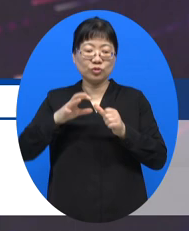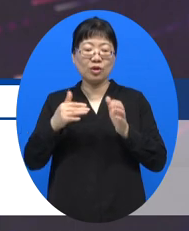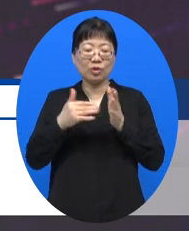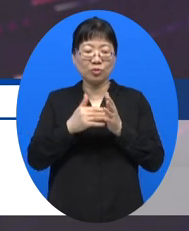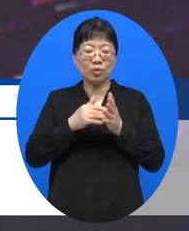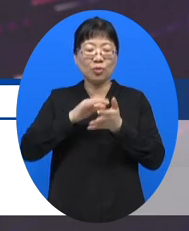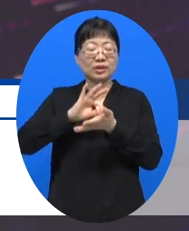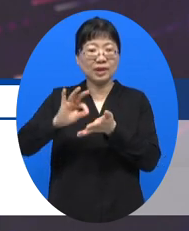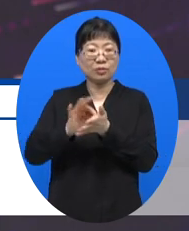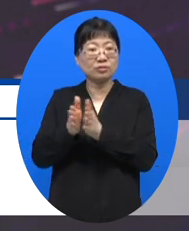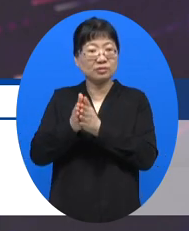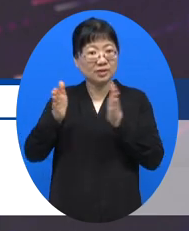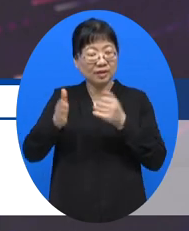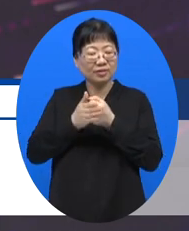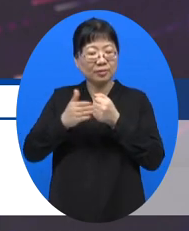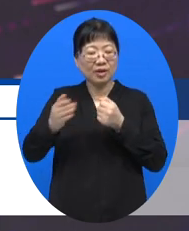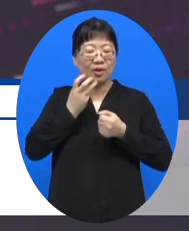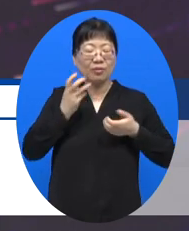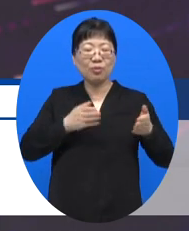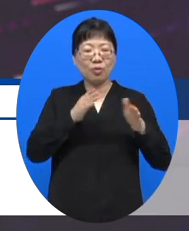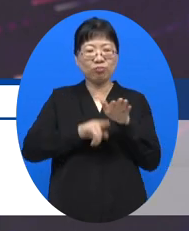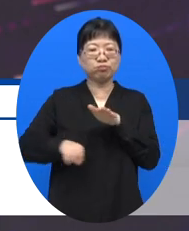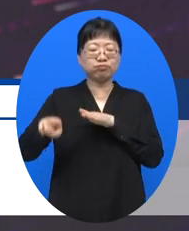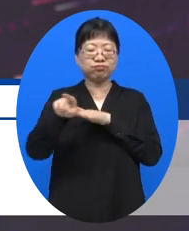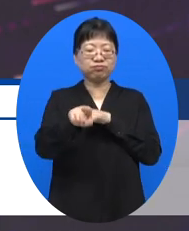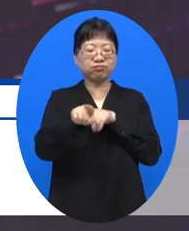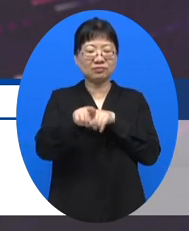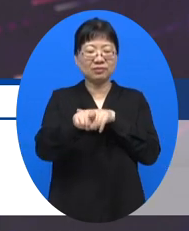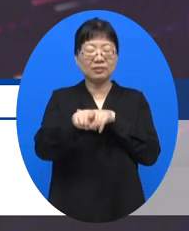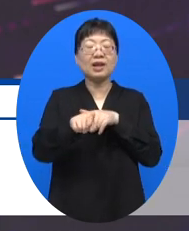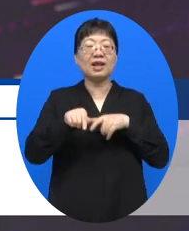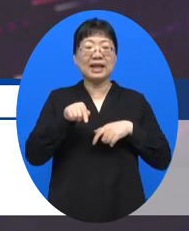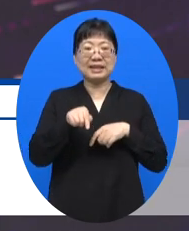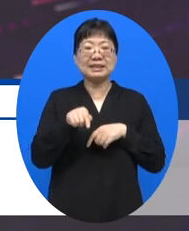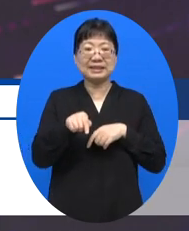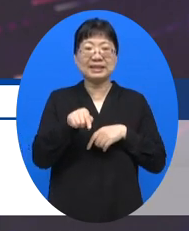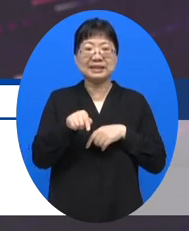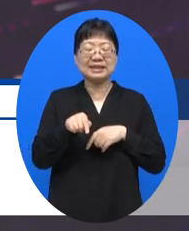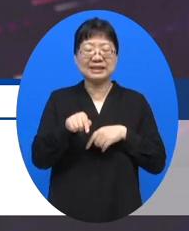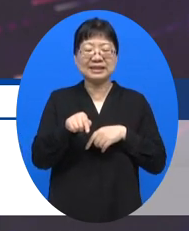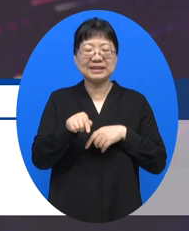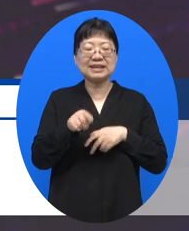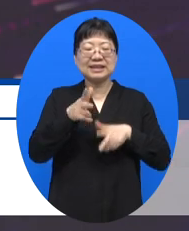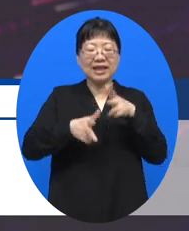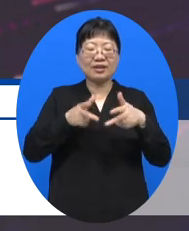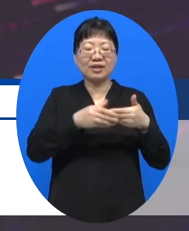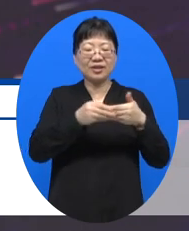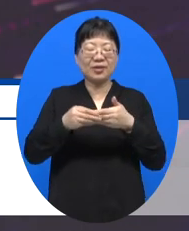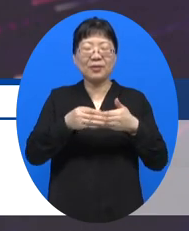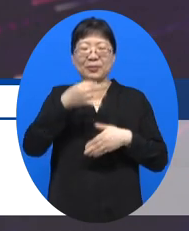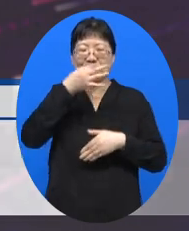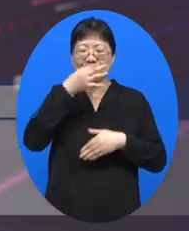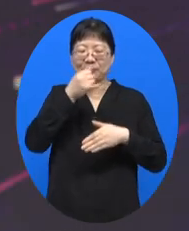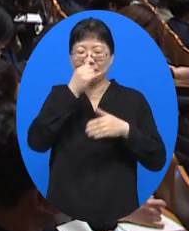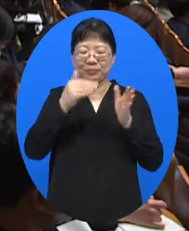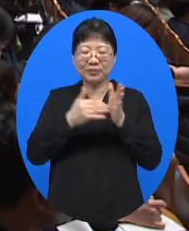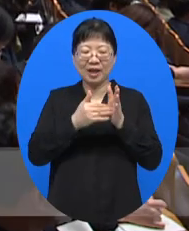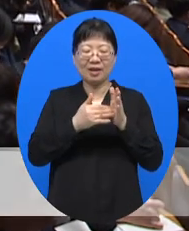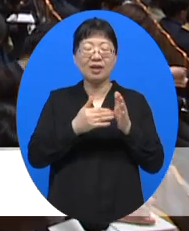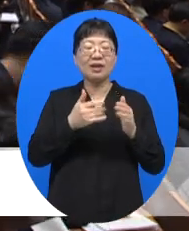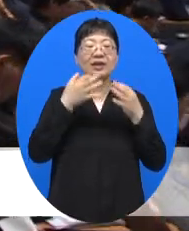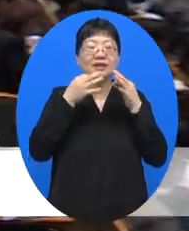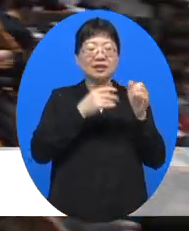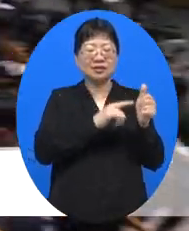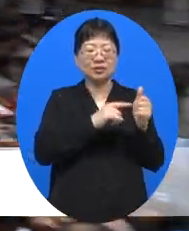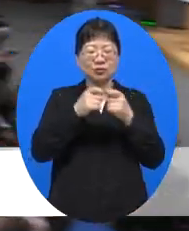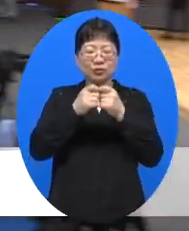응용하고 또 적용하면서 경기도가 선도적으로 이 길을 이끌어가고 싶다는 욕심을 갖고 있습니다.